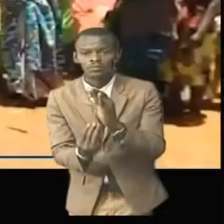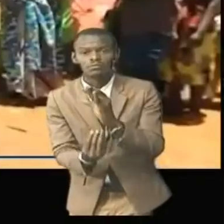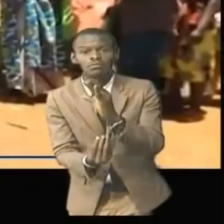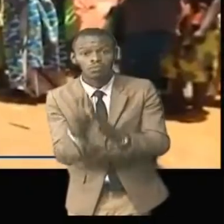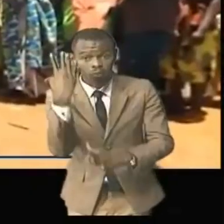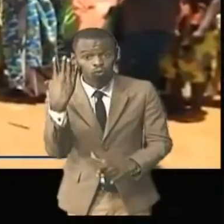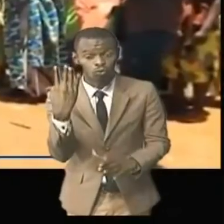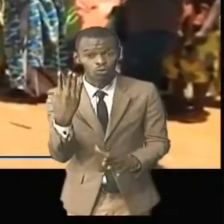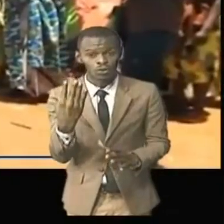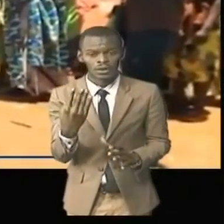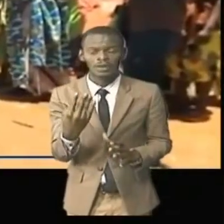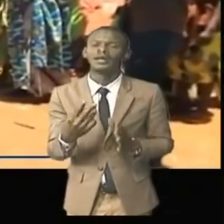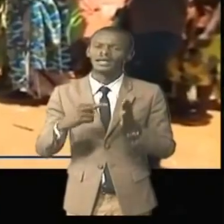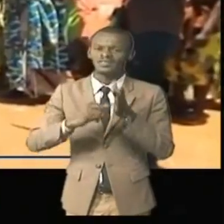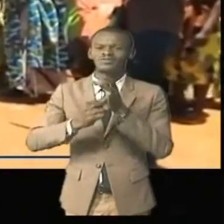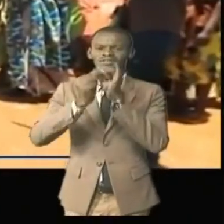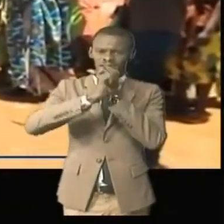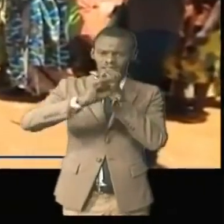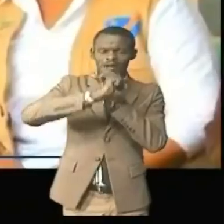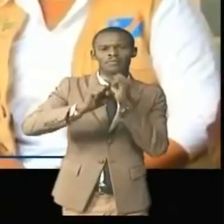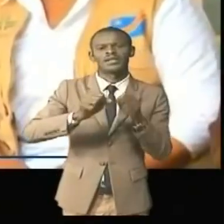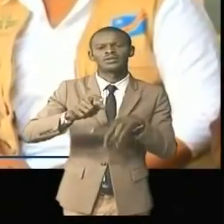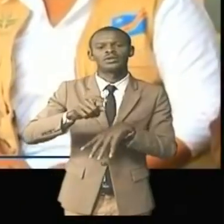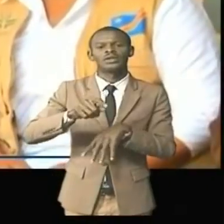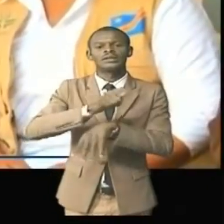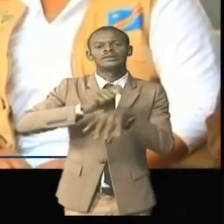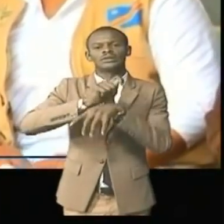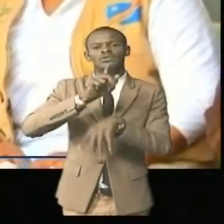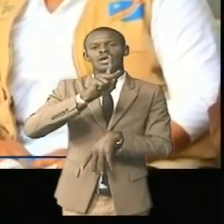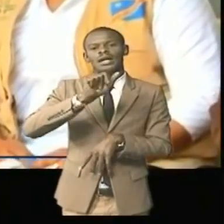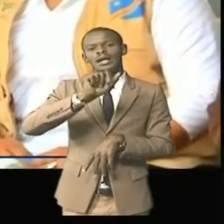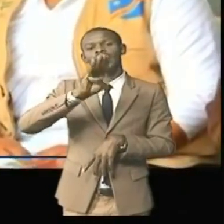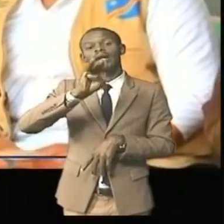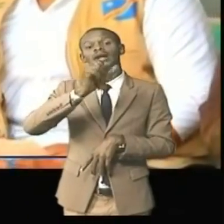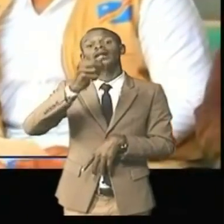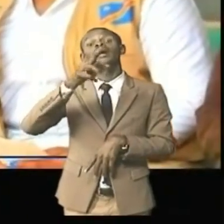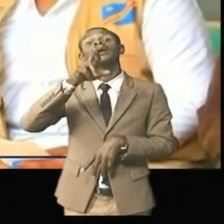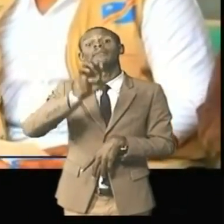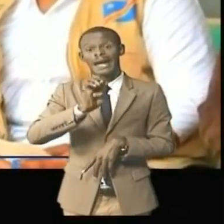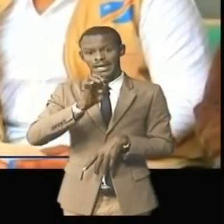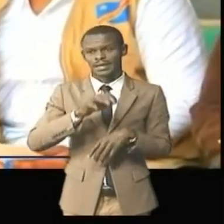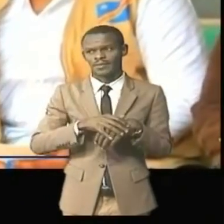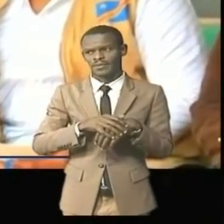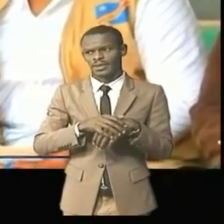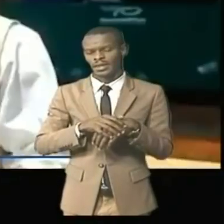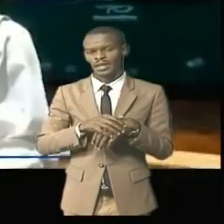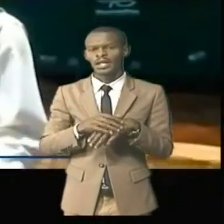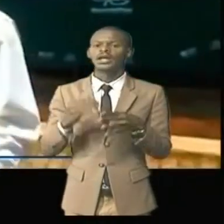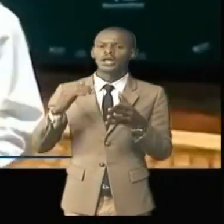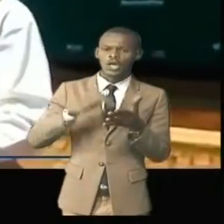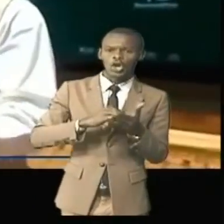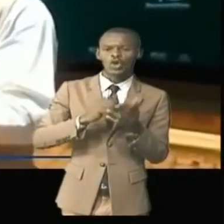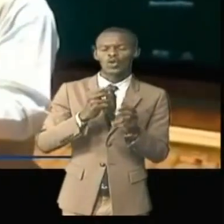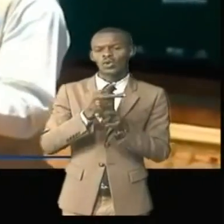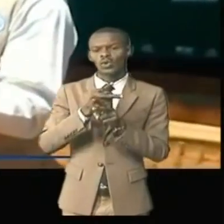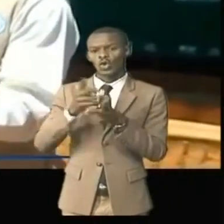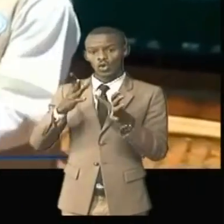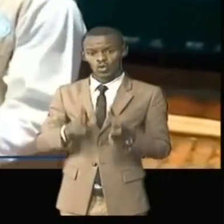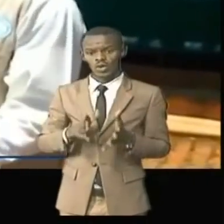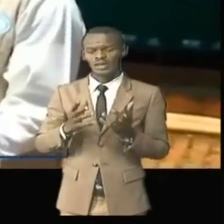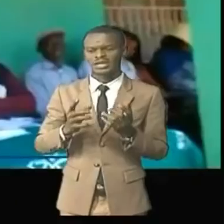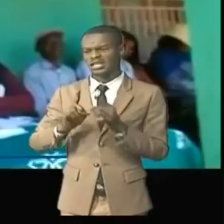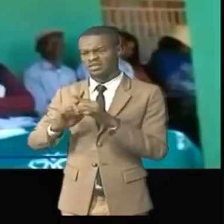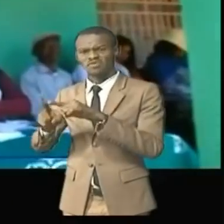et concessionnaires du territoire de Kabare. Le représentant pays du SIAT RD Congo et coordonnateur national de Harvest Plus, le